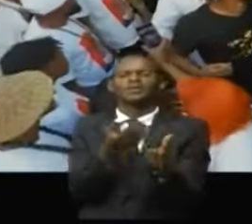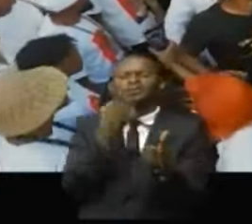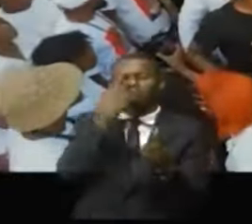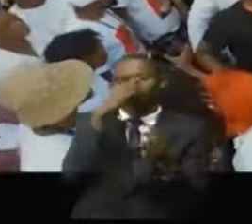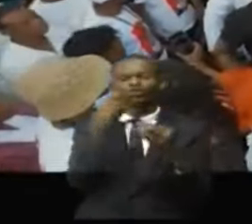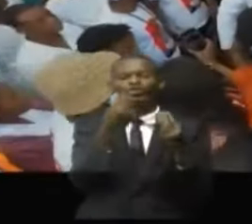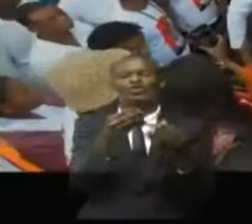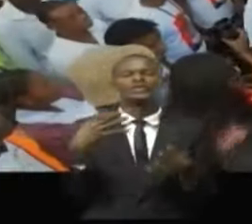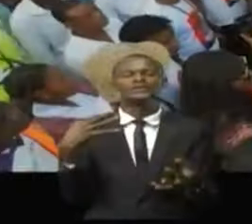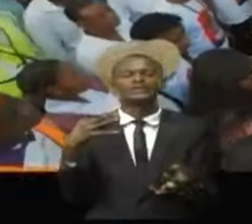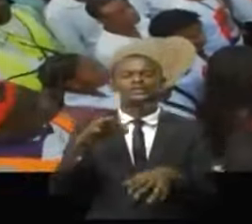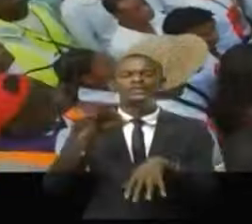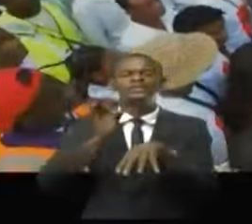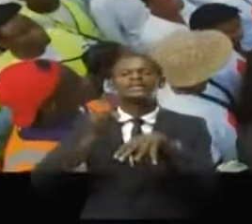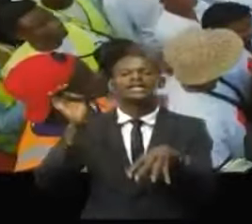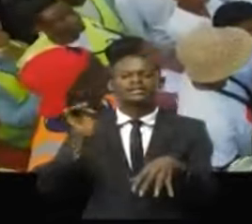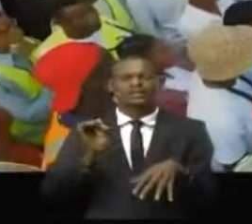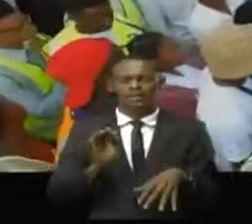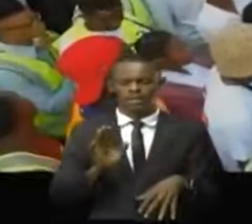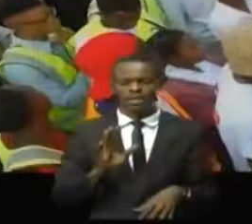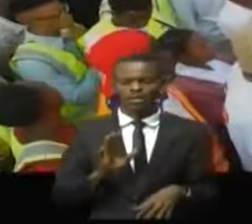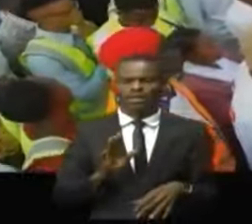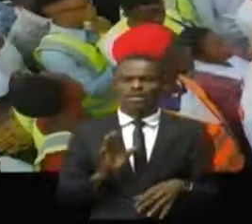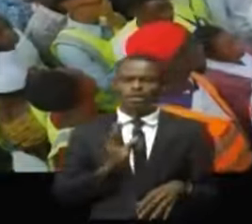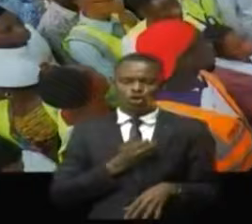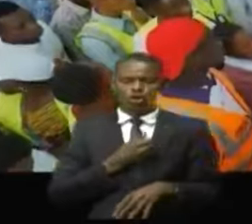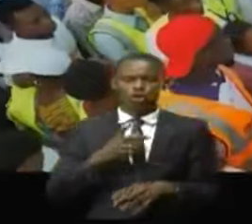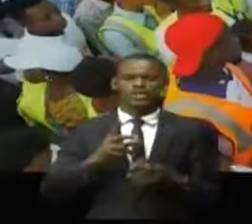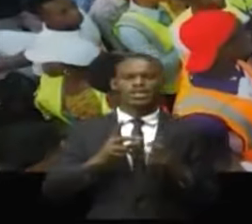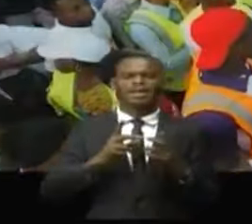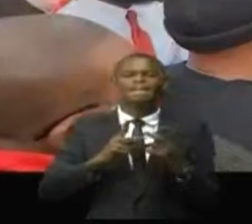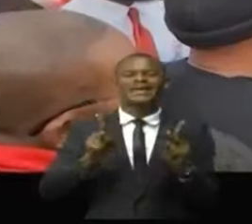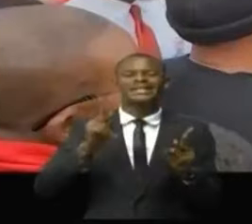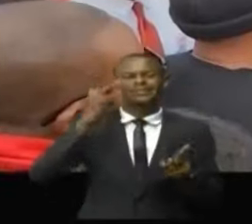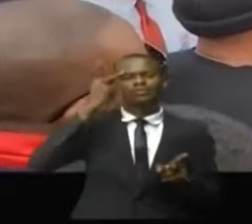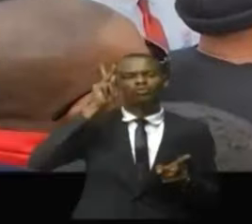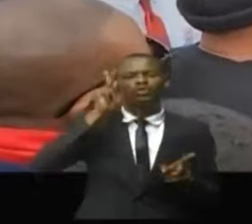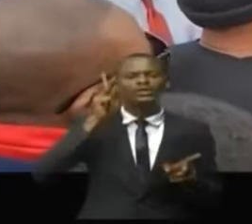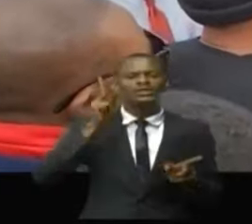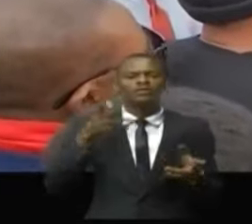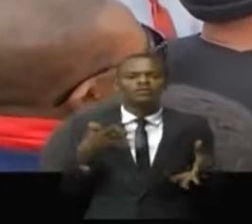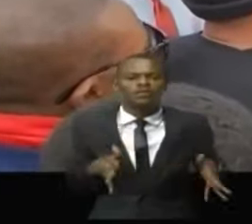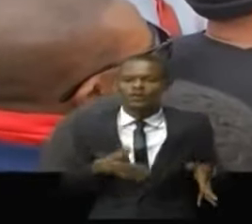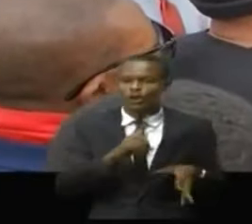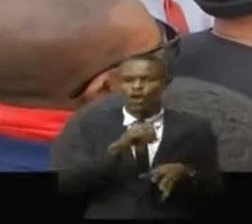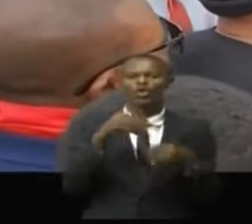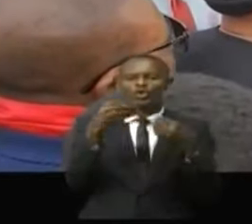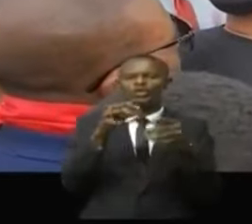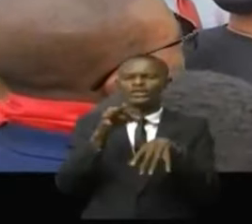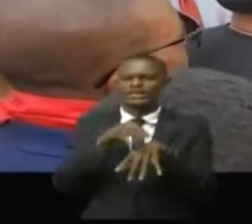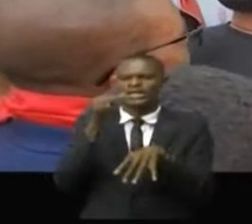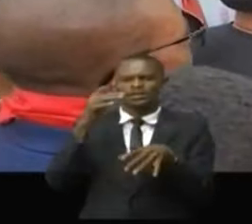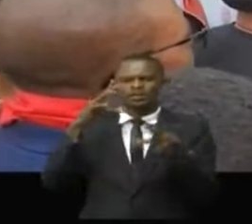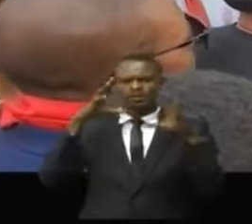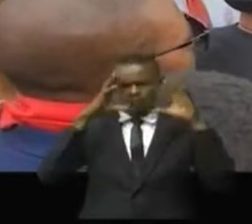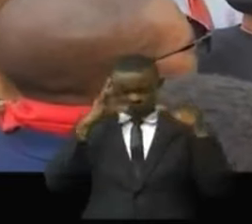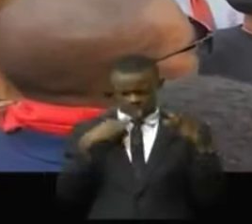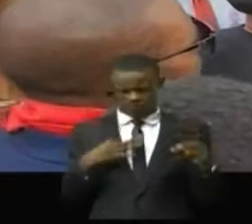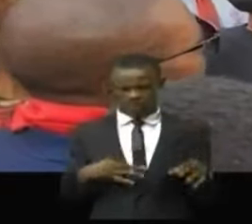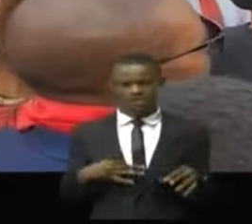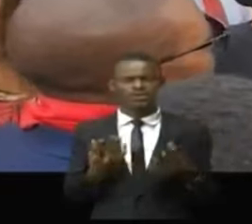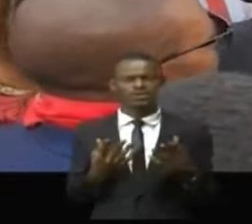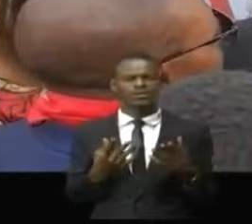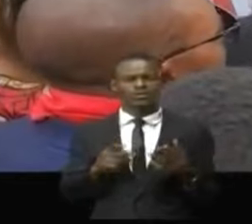seulement notre parti, mais Bokonzi Yamboka, Philippe Tshisekedi, parce que nous devons lui